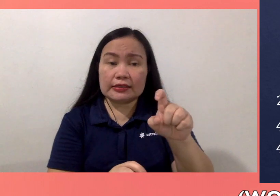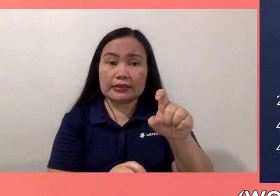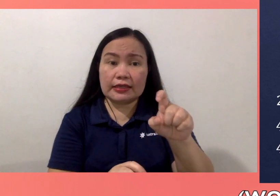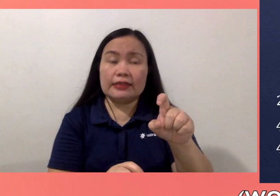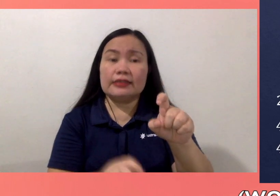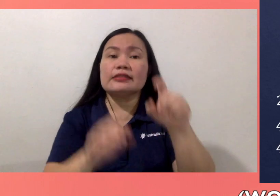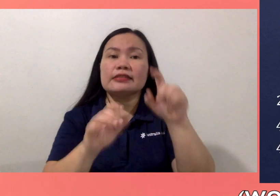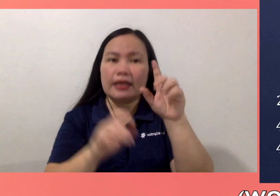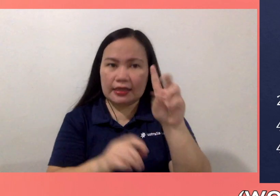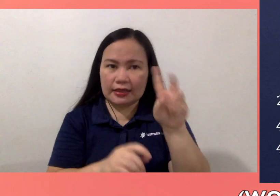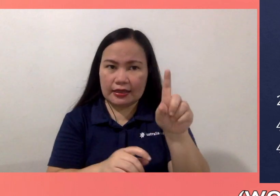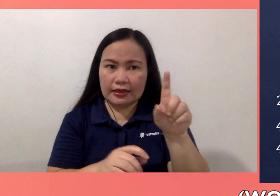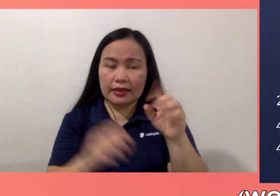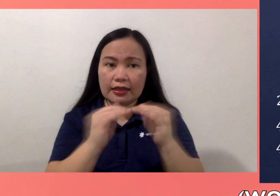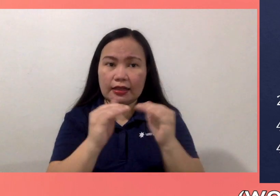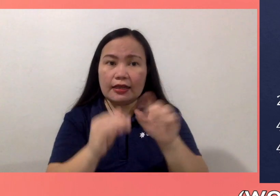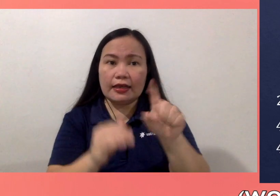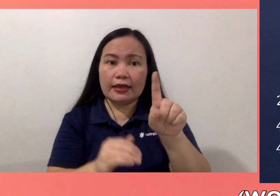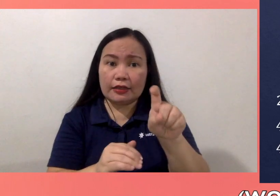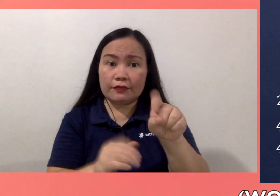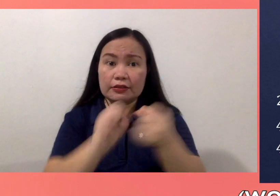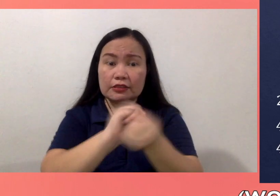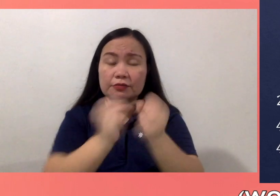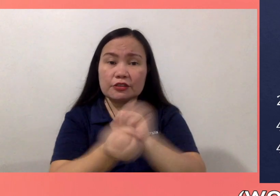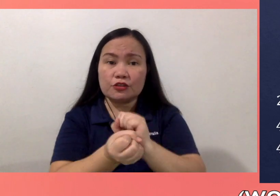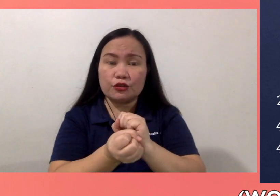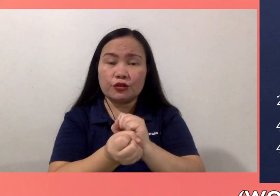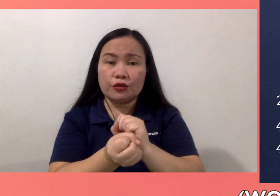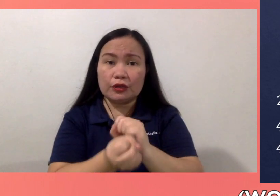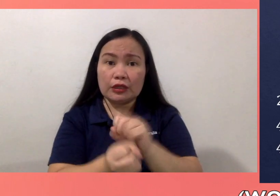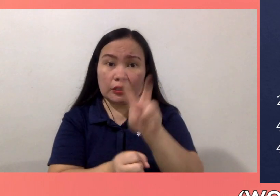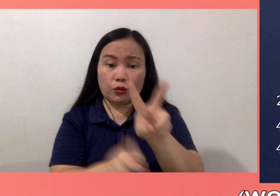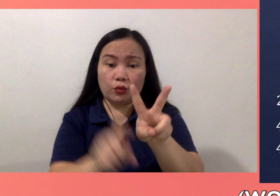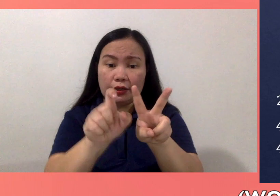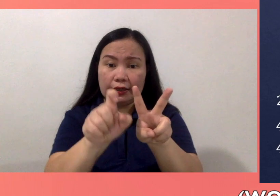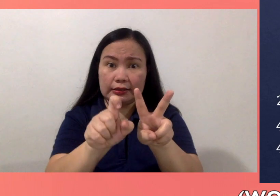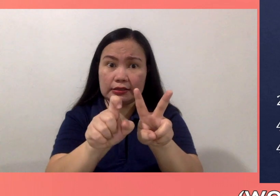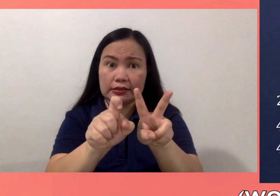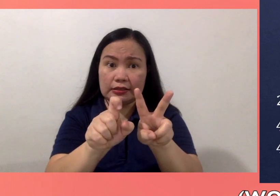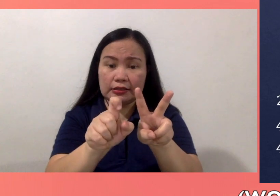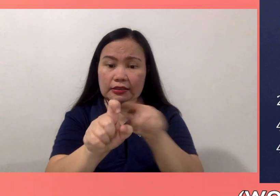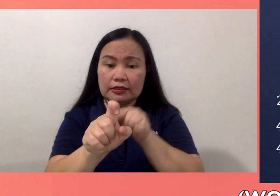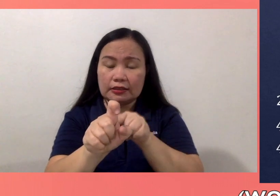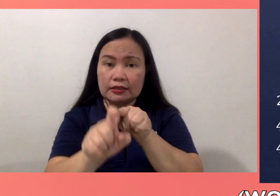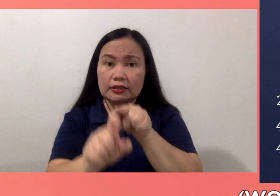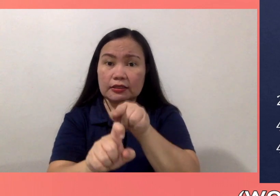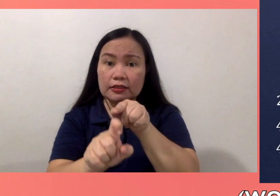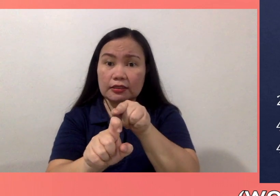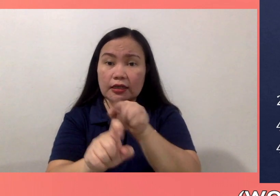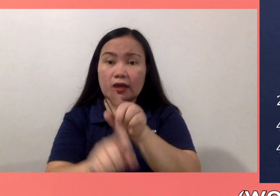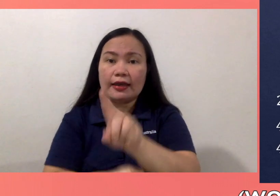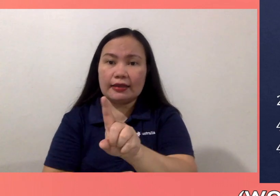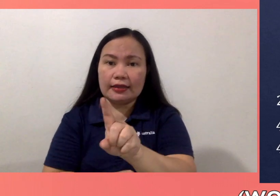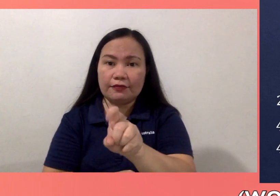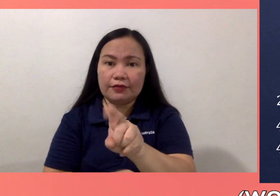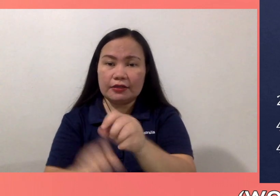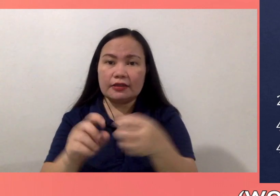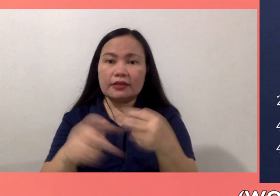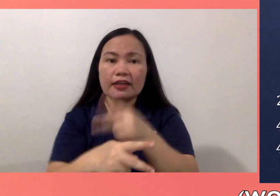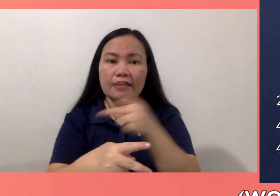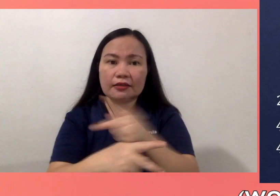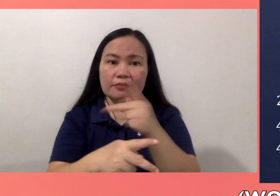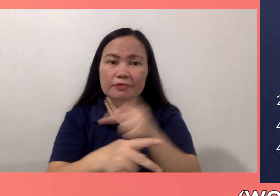So, makukuha na natin yung value ng GZ. So, substitute lang natin yung value ng x, that is 2 times 11 minus